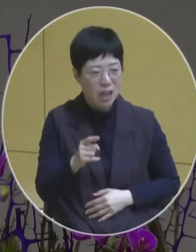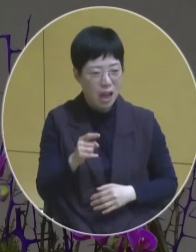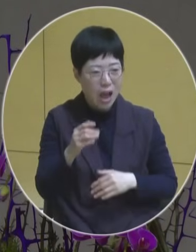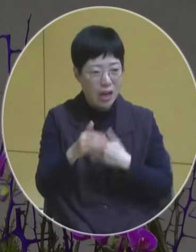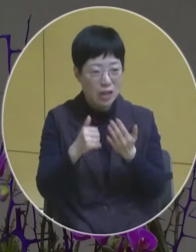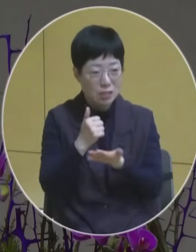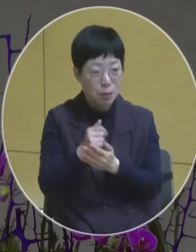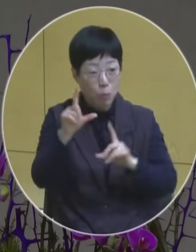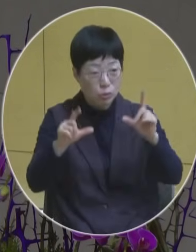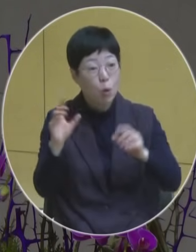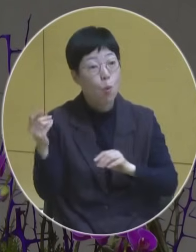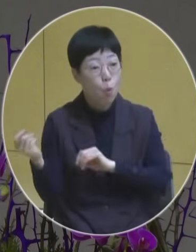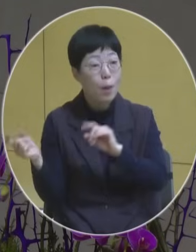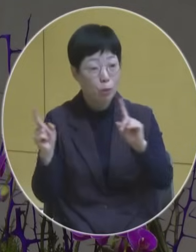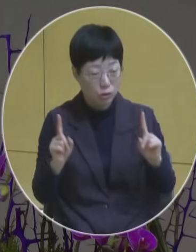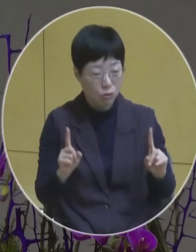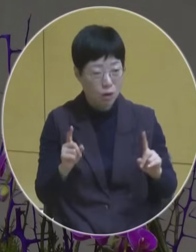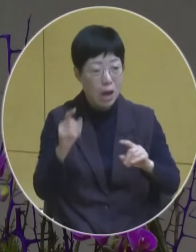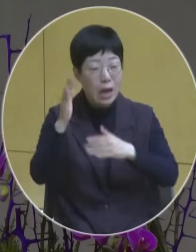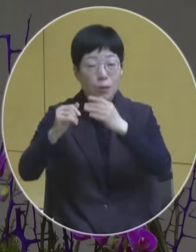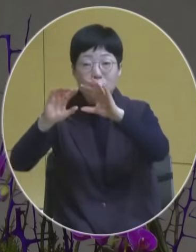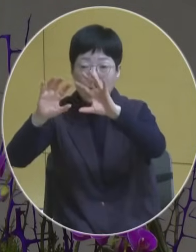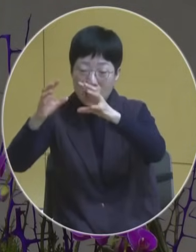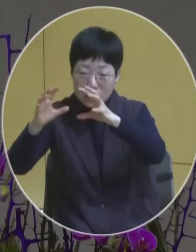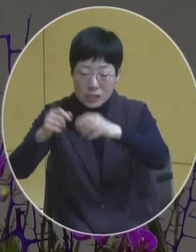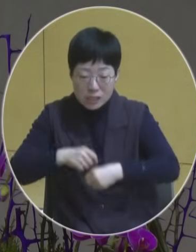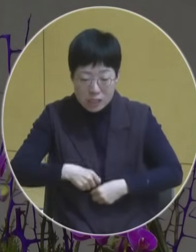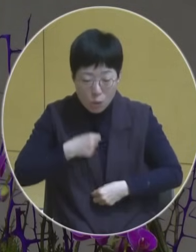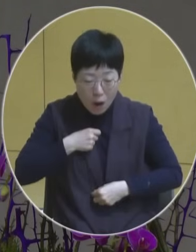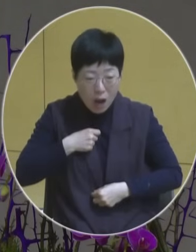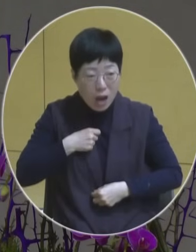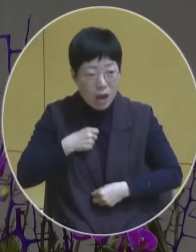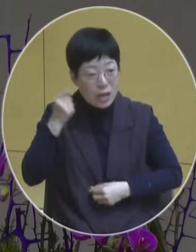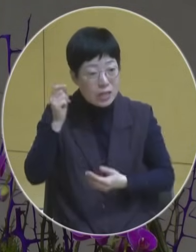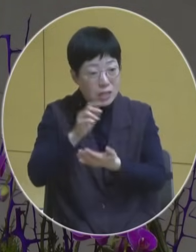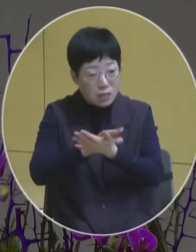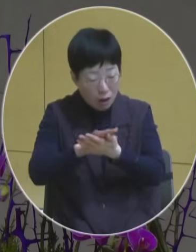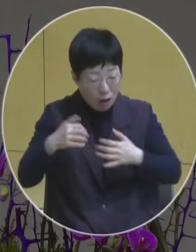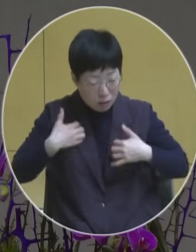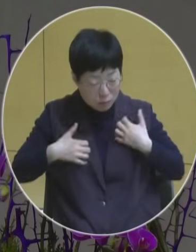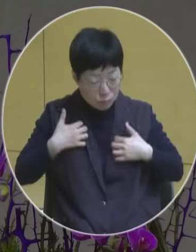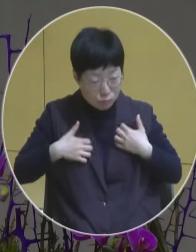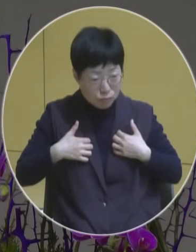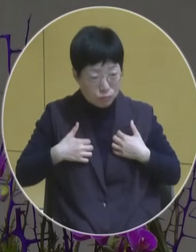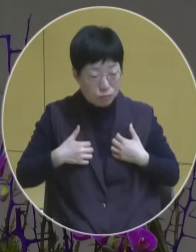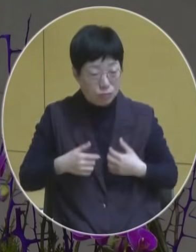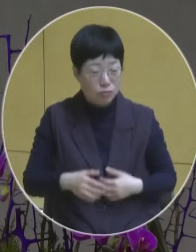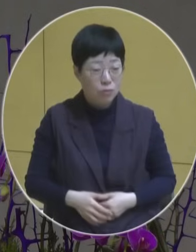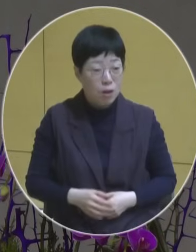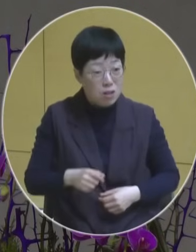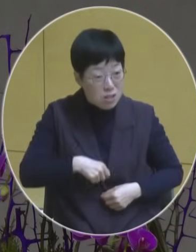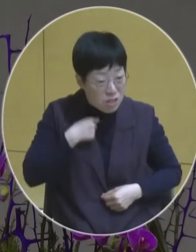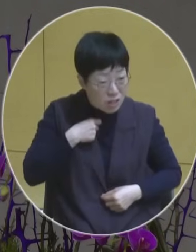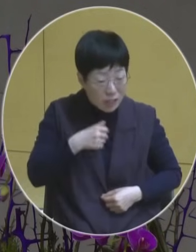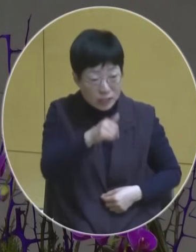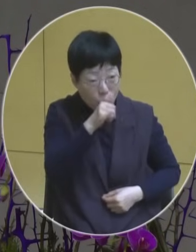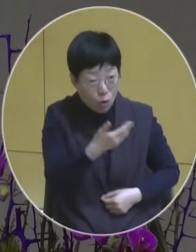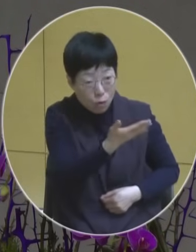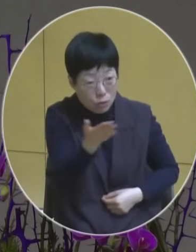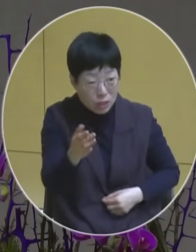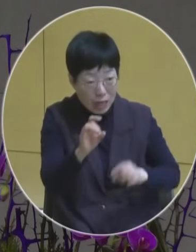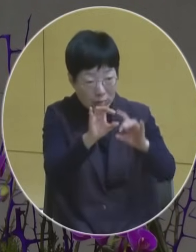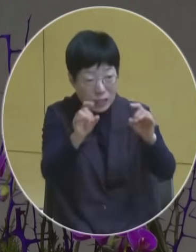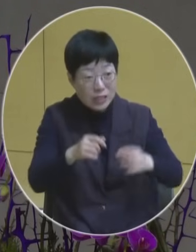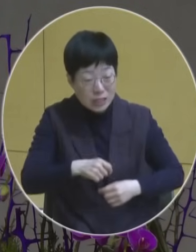회복하는 거예요. 하나님 나라는 뭐라 그랬어요? 의와 희락과 화평의 나라라 그랬잖아요. 여러분 우리 속에 의가 있어요? 여러분마다